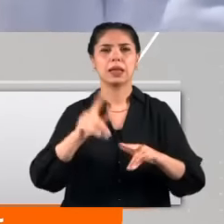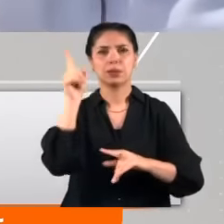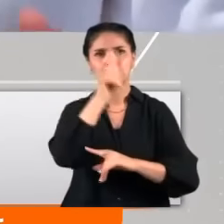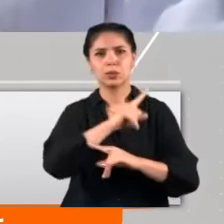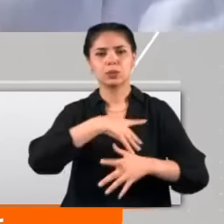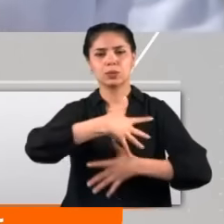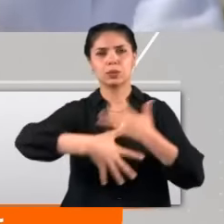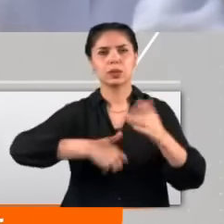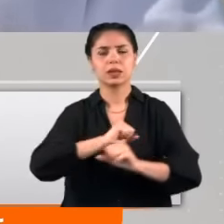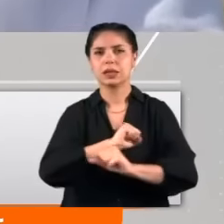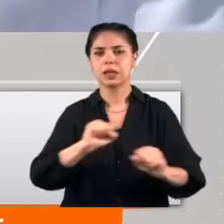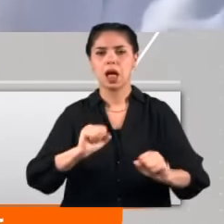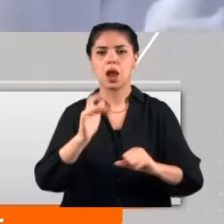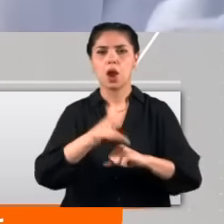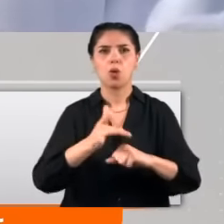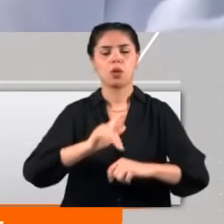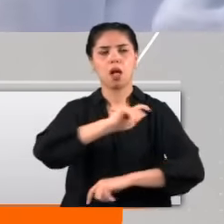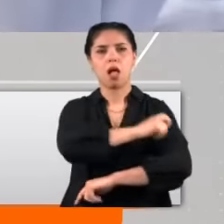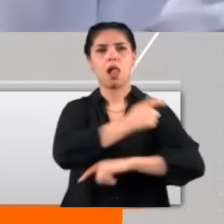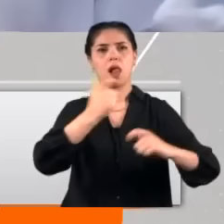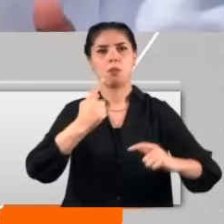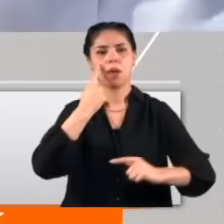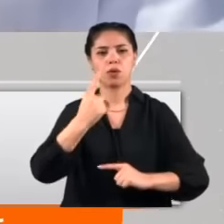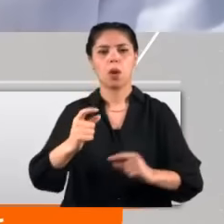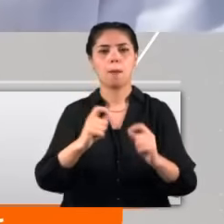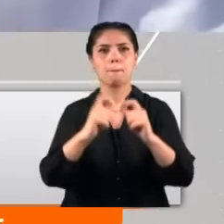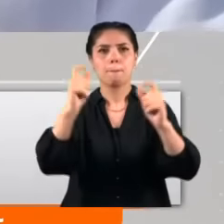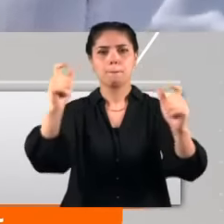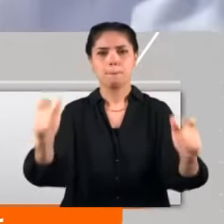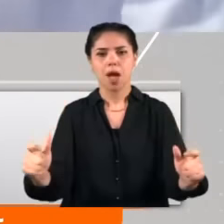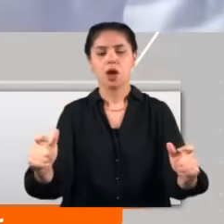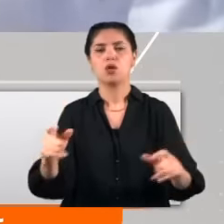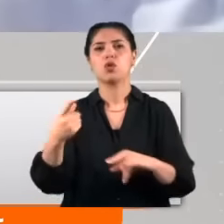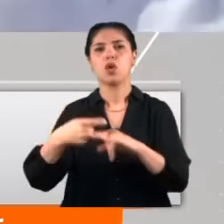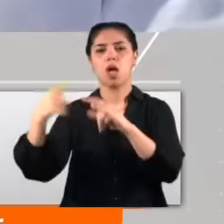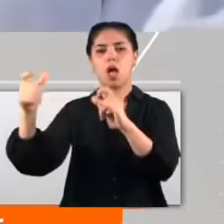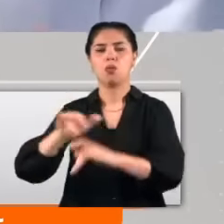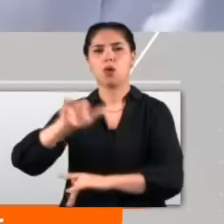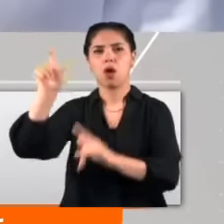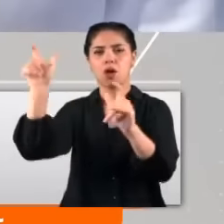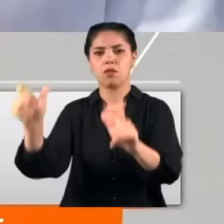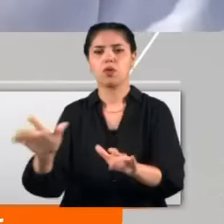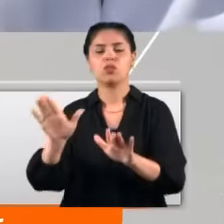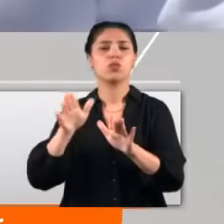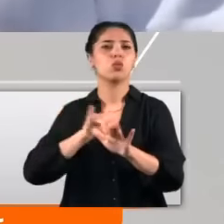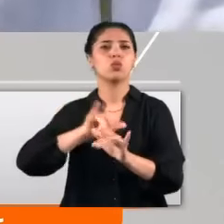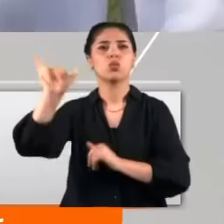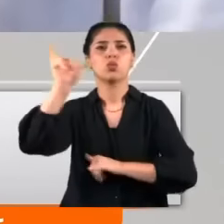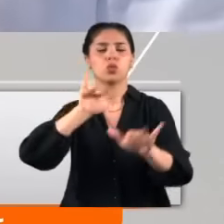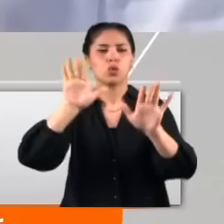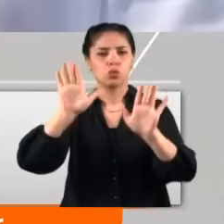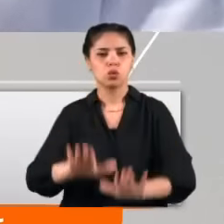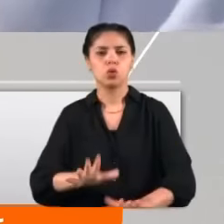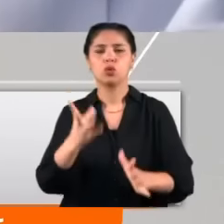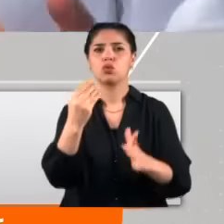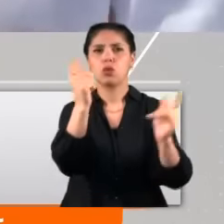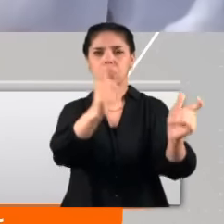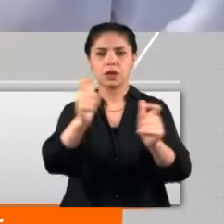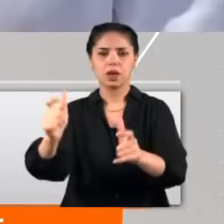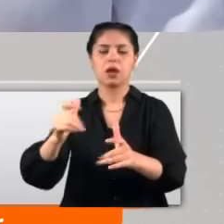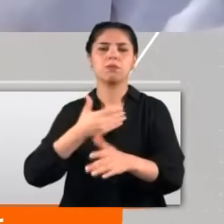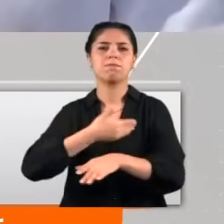kaostan en fazla etkilenen ülke Almanya oldu. Berlin, Brandenburg ve Hamburg havalimanlarında uçuşlar durduruldu. Birçok havalimanında